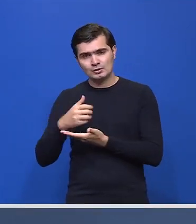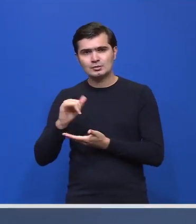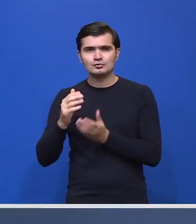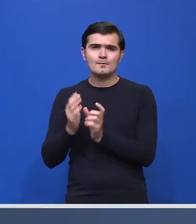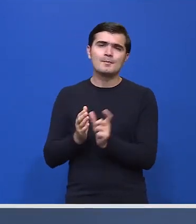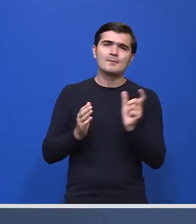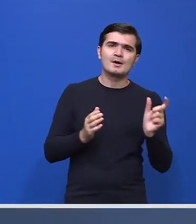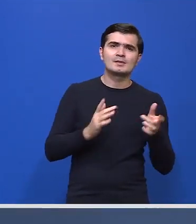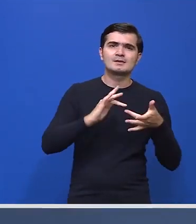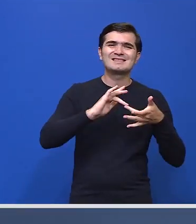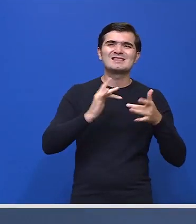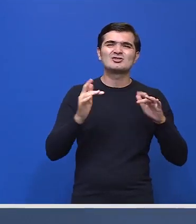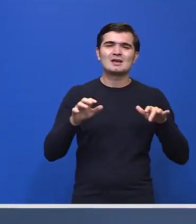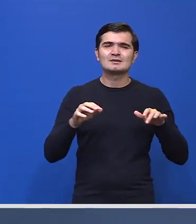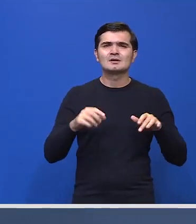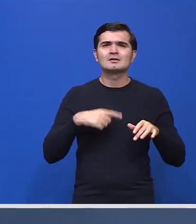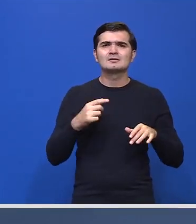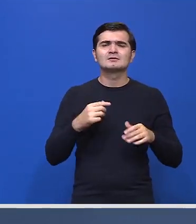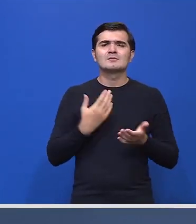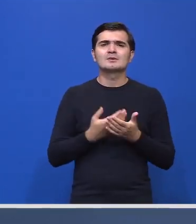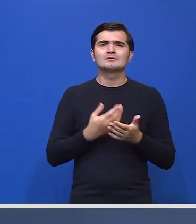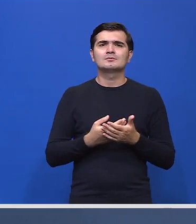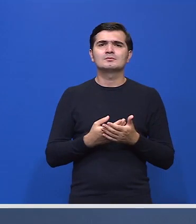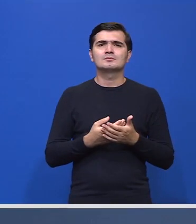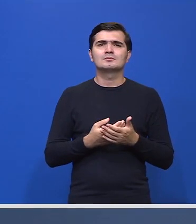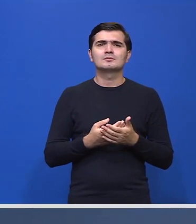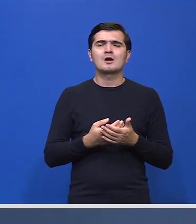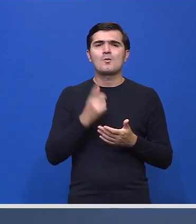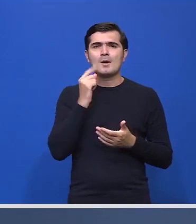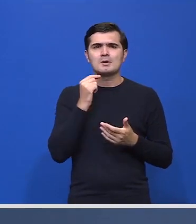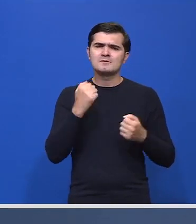partea de digitalizare, este o conformare voluntară